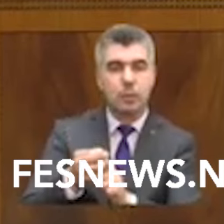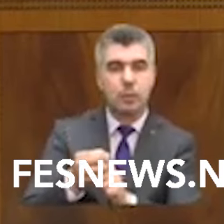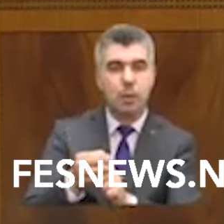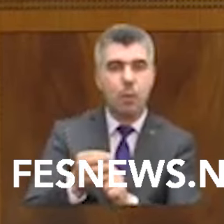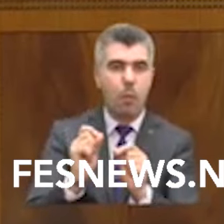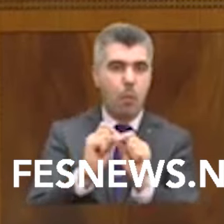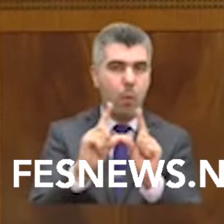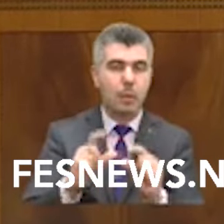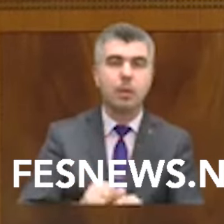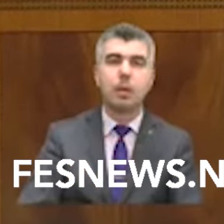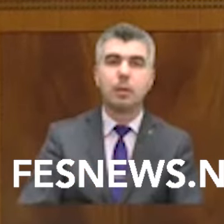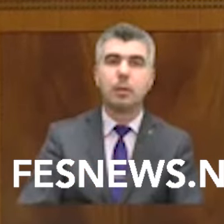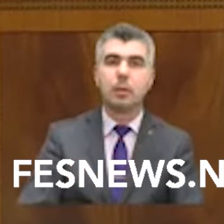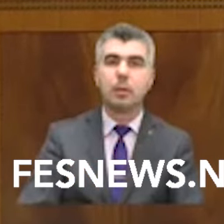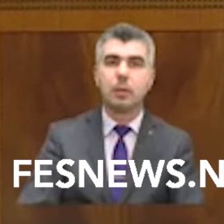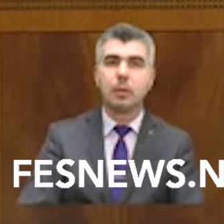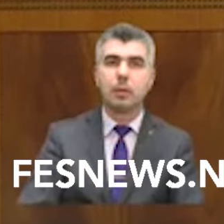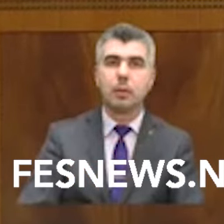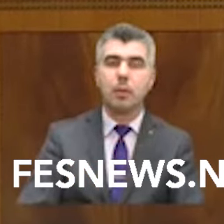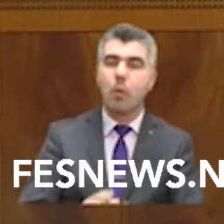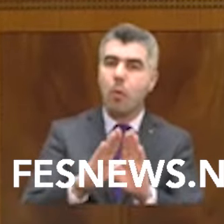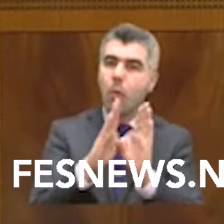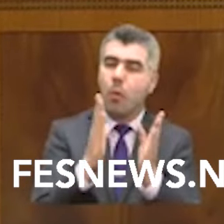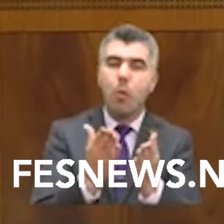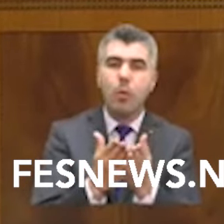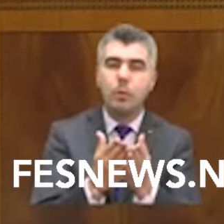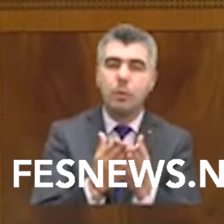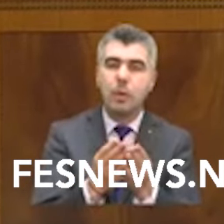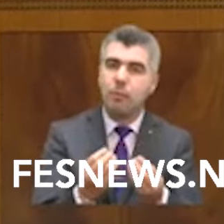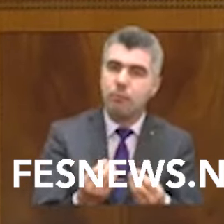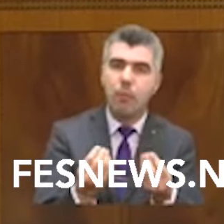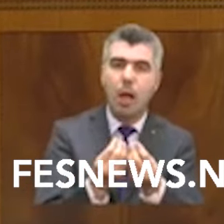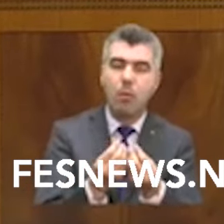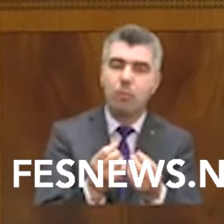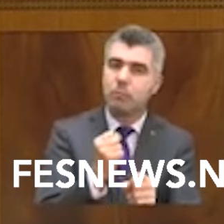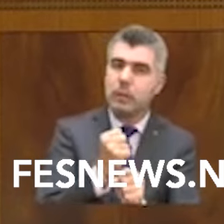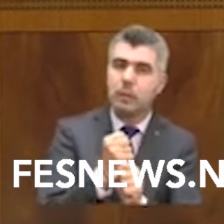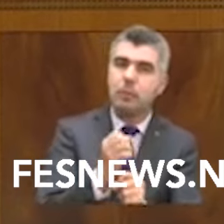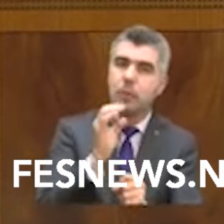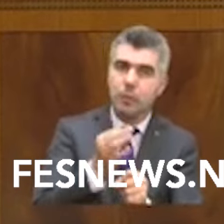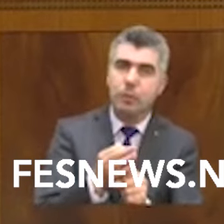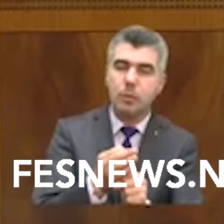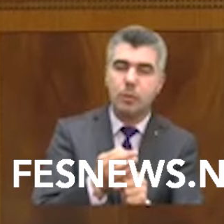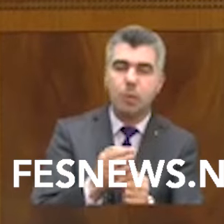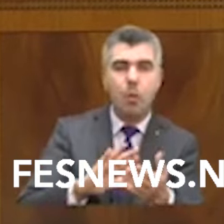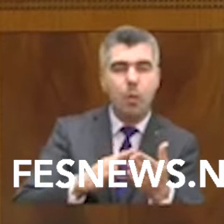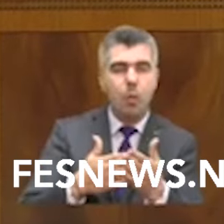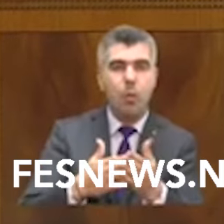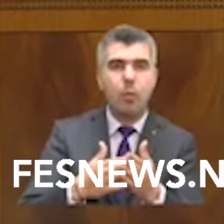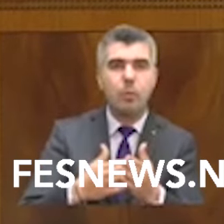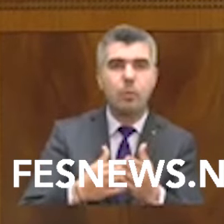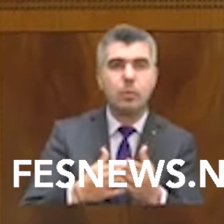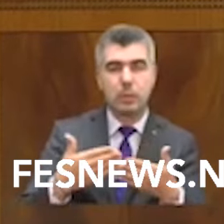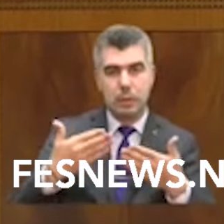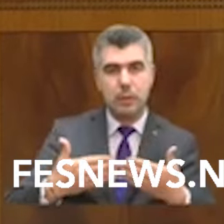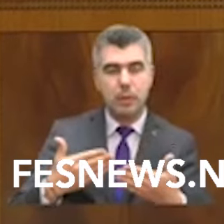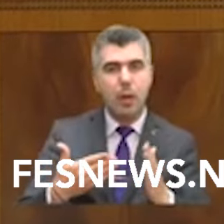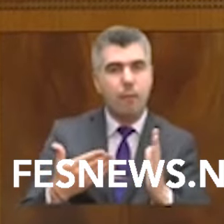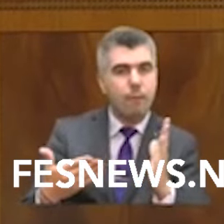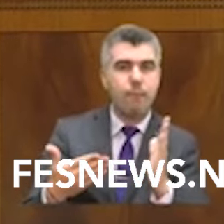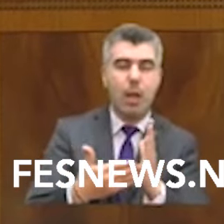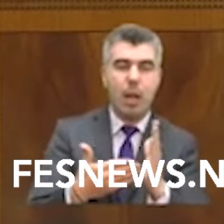توصل، يعني الكل ساهم في هذا، كل حاول يجيب لك ليراج، ولكن انا كنظن في الاخير